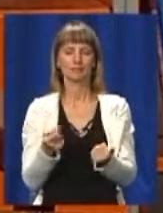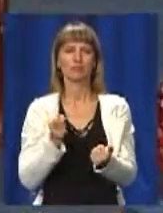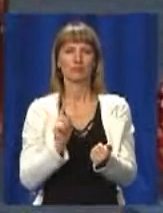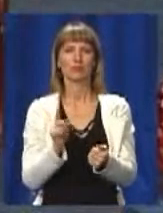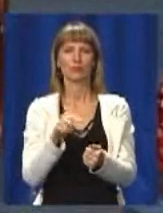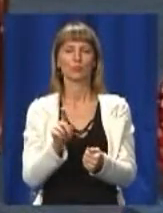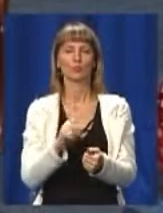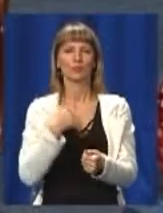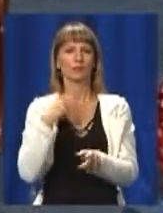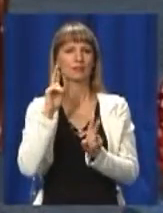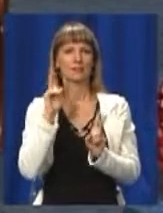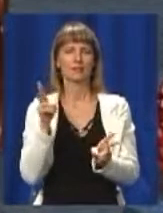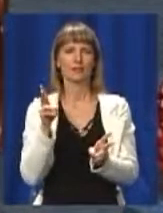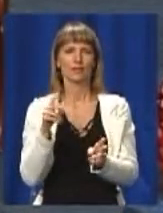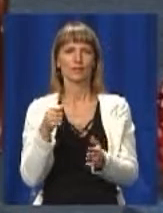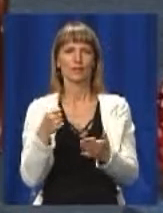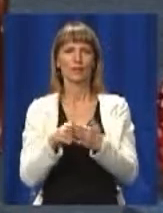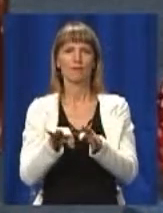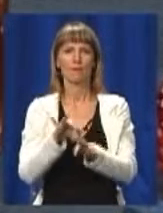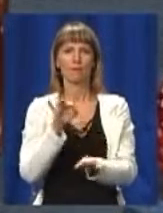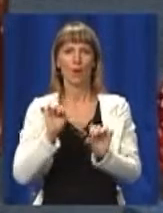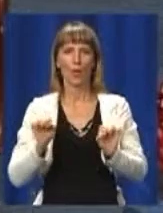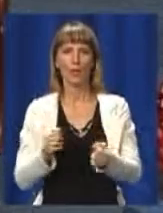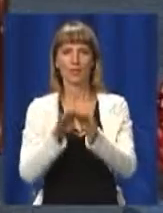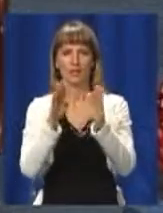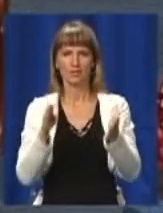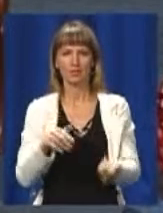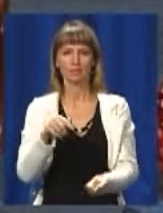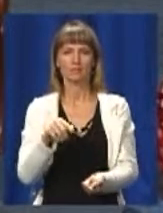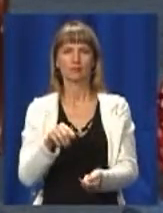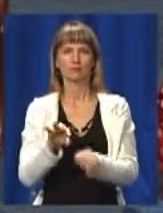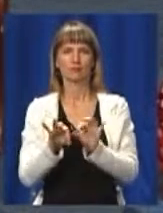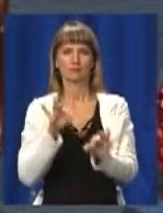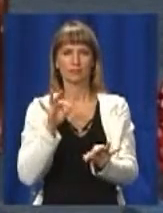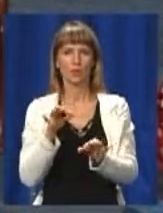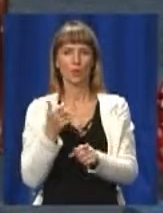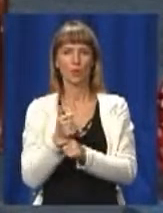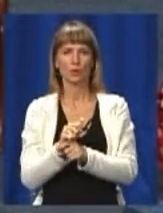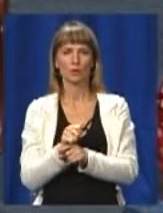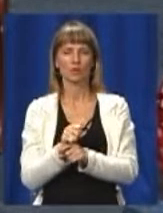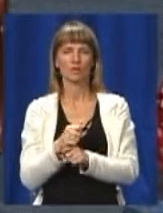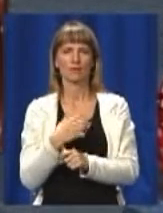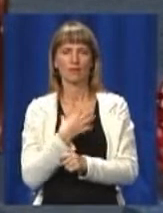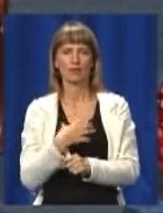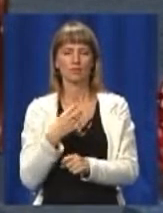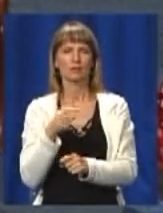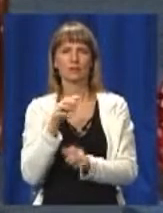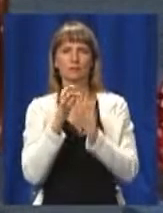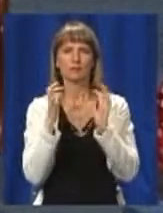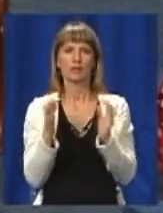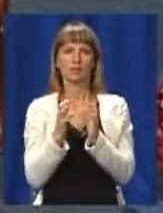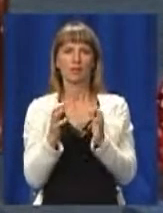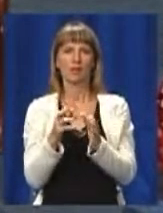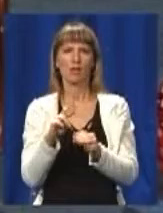дійсно, тому що я не знаю, ну, до вибору холодильника зрозуміло, що підходять це дуже ретельно і тому подібне, тому що там зберігається ніщо